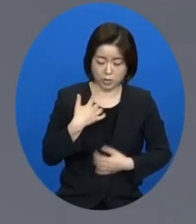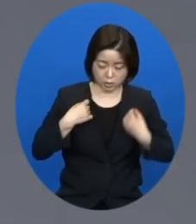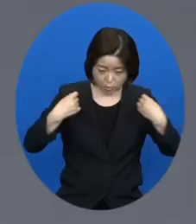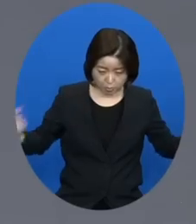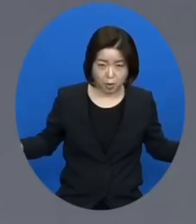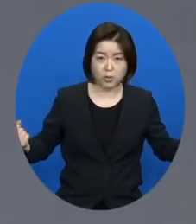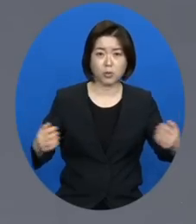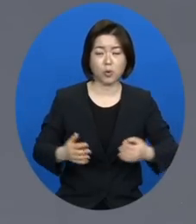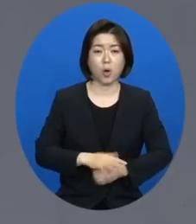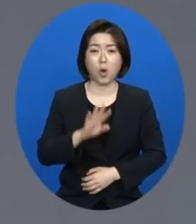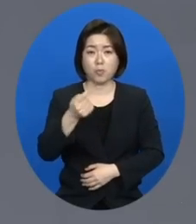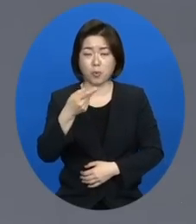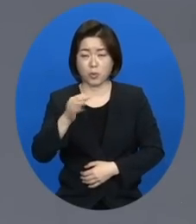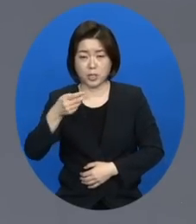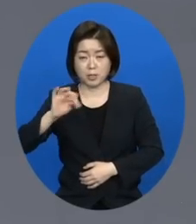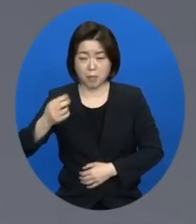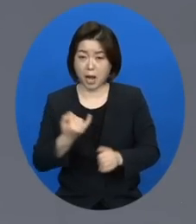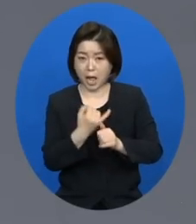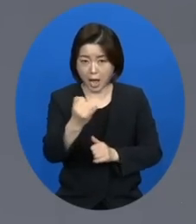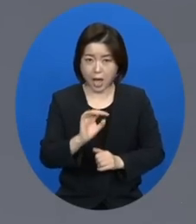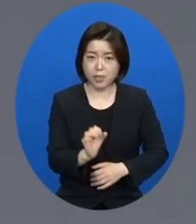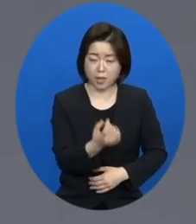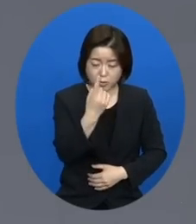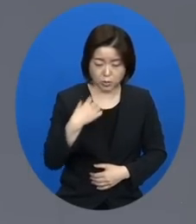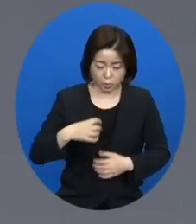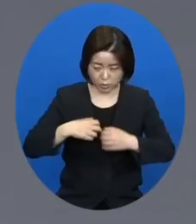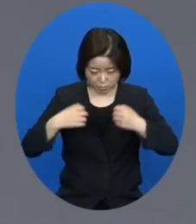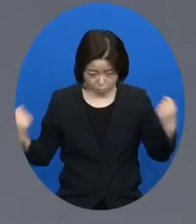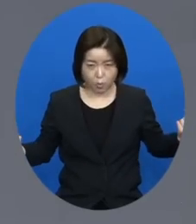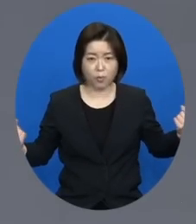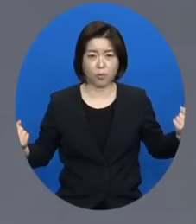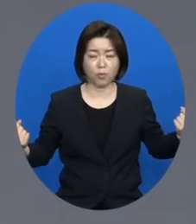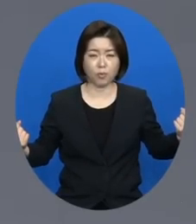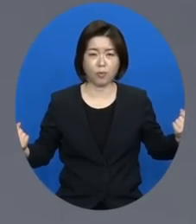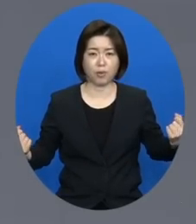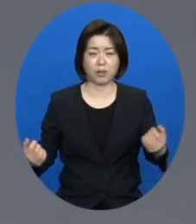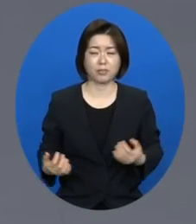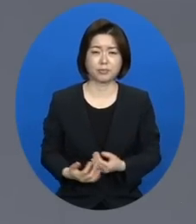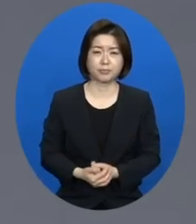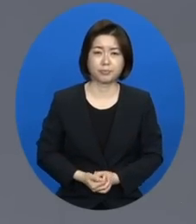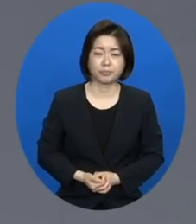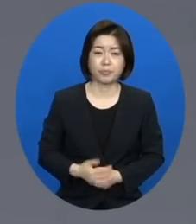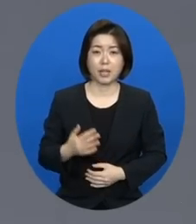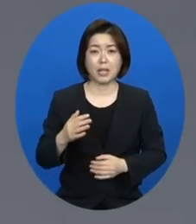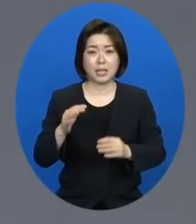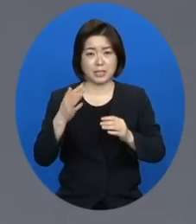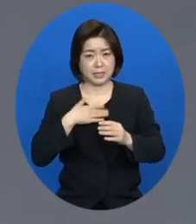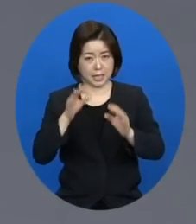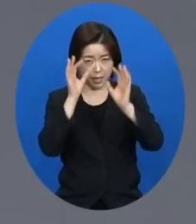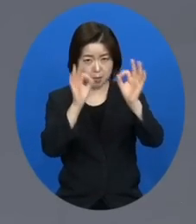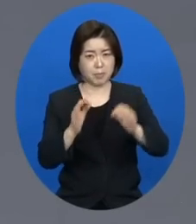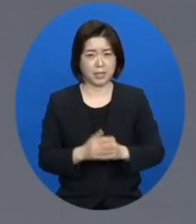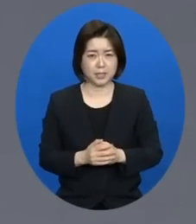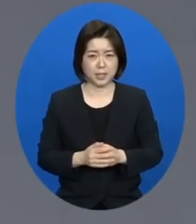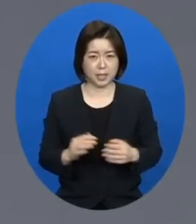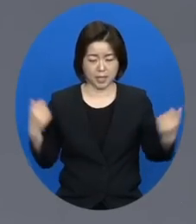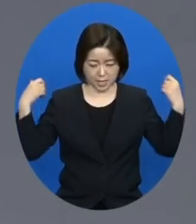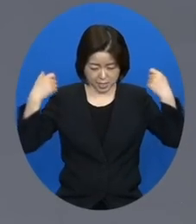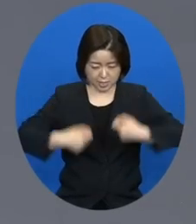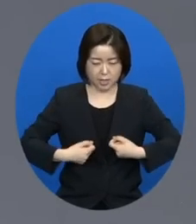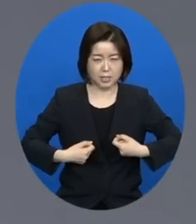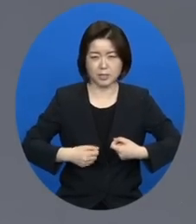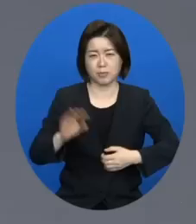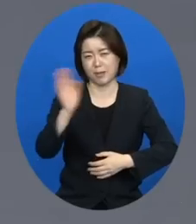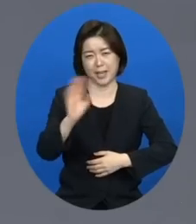한 번은 보디발의 아내에 의해서 옷이 벗겨지죠. 제가 볼 때 요셉은 겉옷을 입으면 안 돼요. 옷을